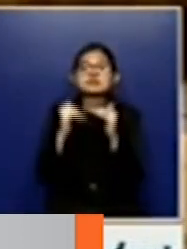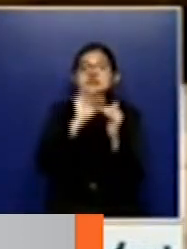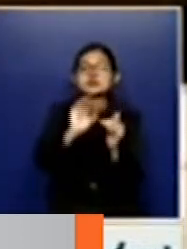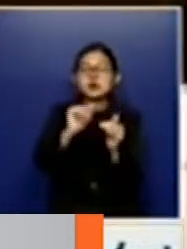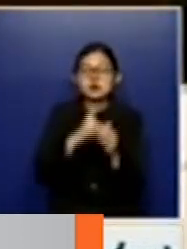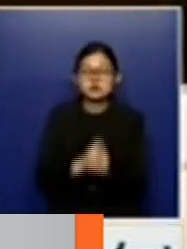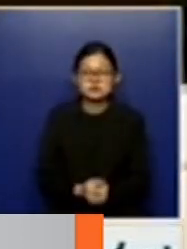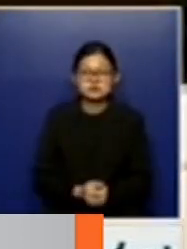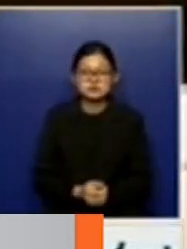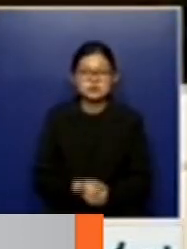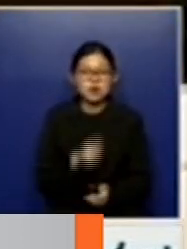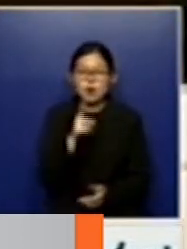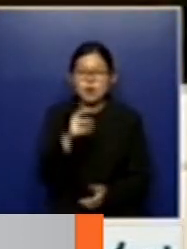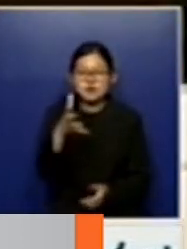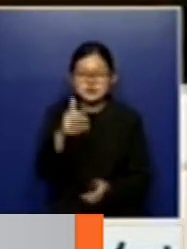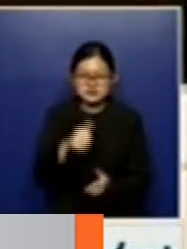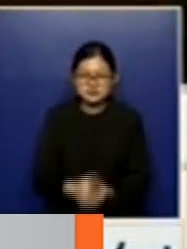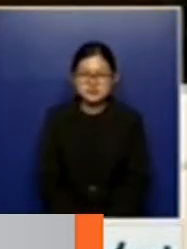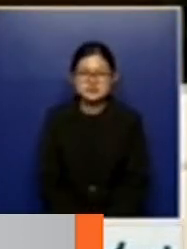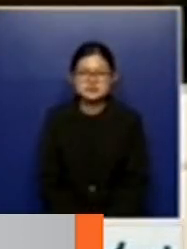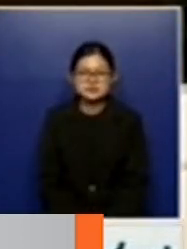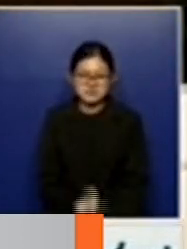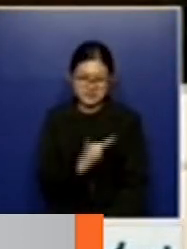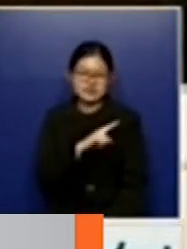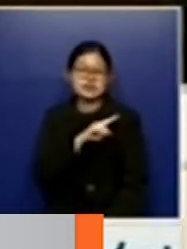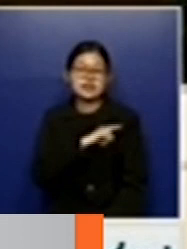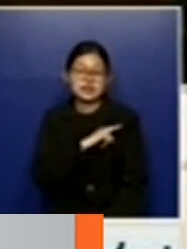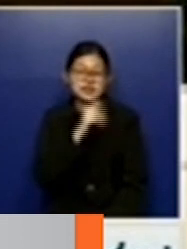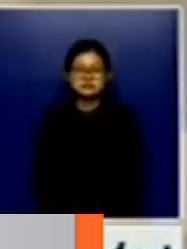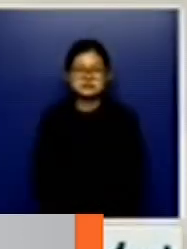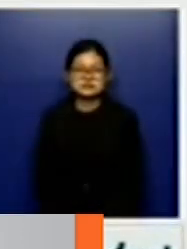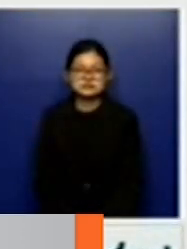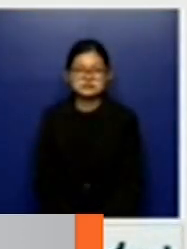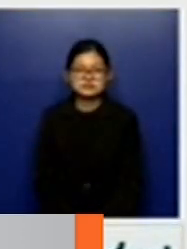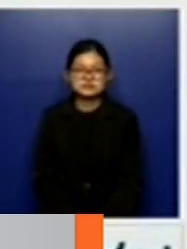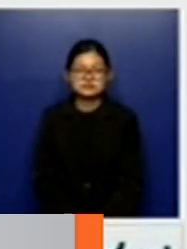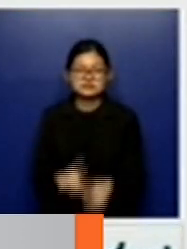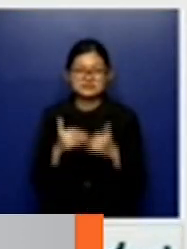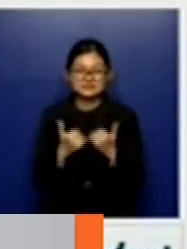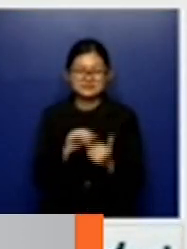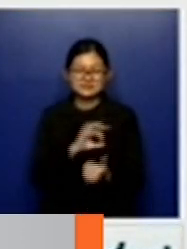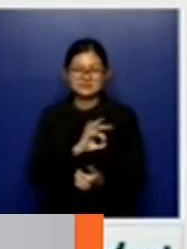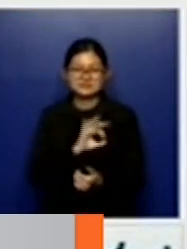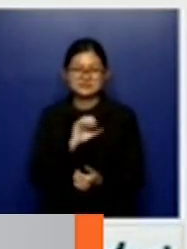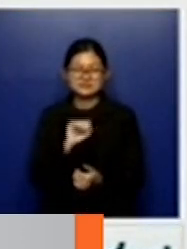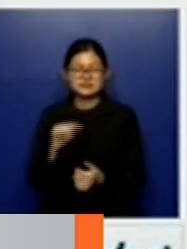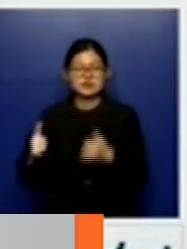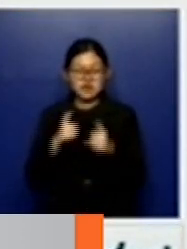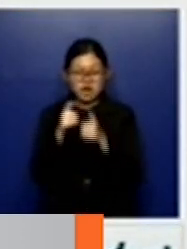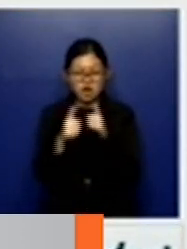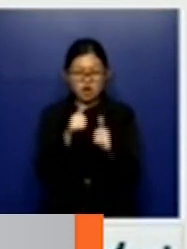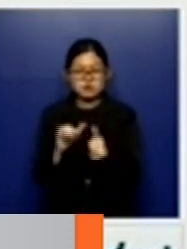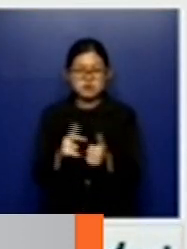ประชุมนั่นก็เป็นสิทธิ์ไม่มีใครว่าอะไรครับเพราะเป็นหน้าที่เราต้องมาประชุมอยู่แล้วฮะครับมีสมาชิกที่แสดงตนขณะ